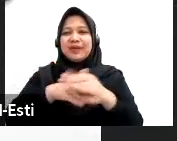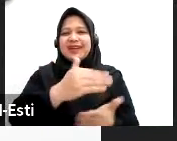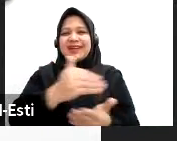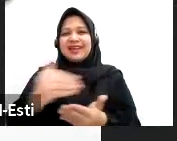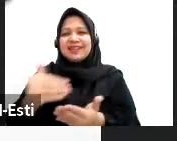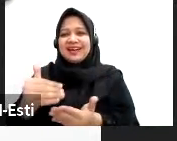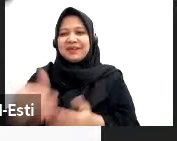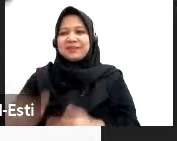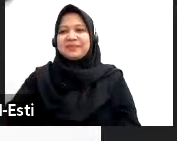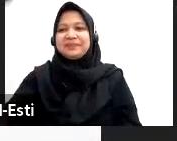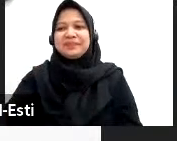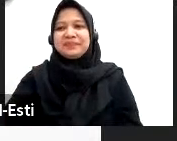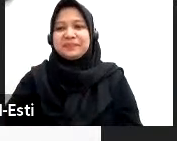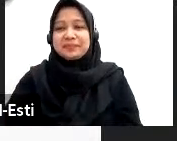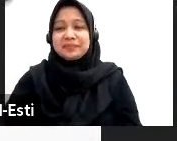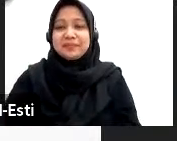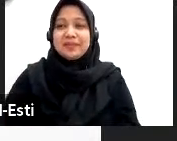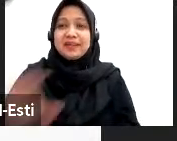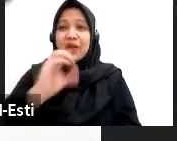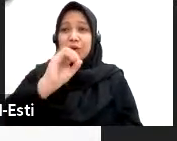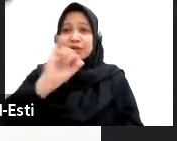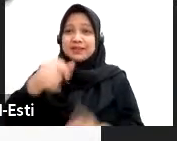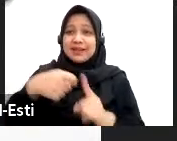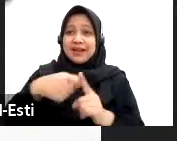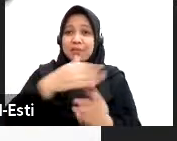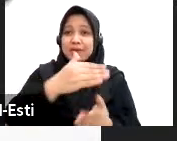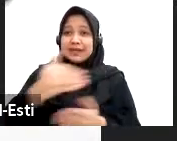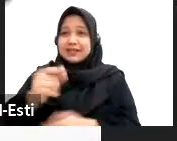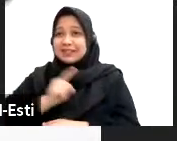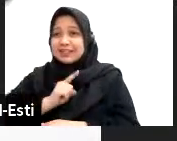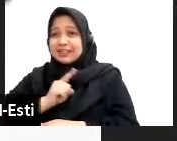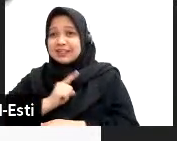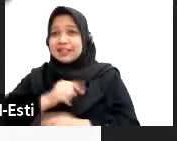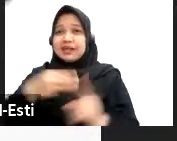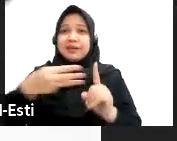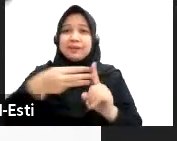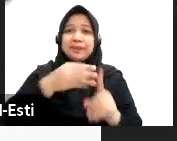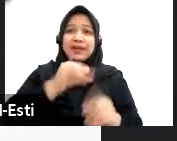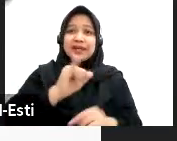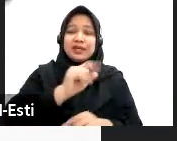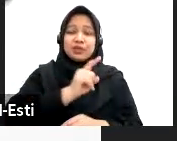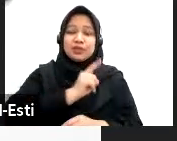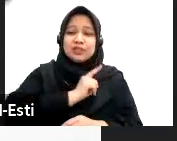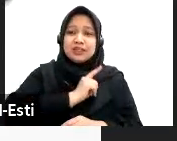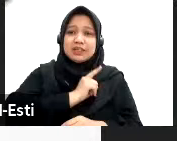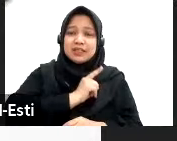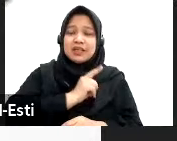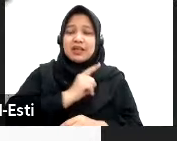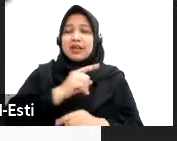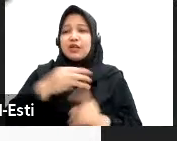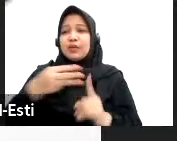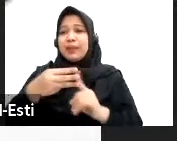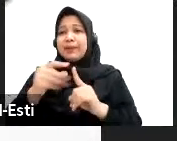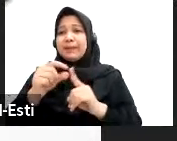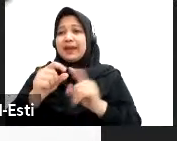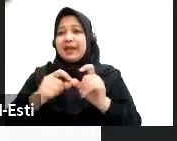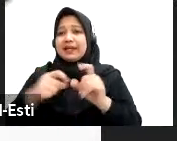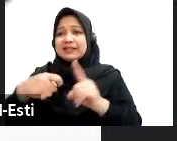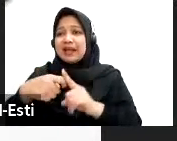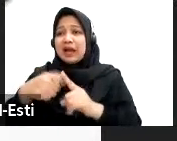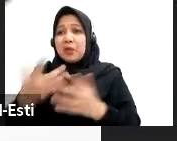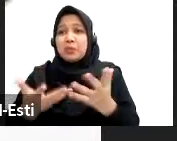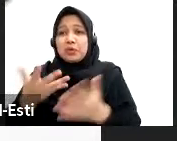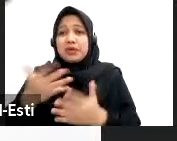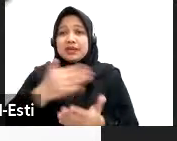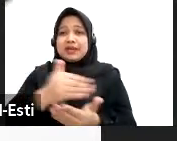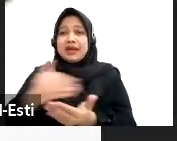OJK punya data sendiri by punya ada atas sendiri mungkin bpsk di Kementerian Perdagangan kalau punya juga